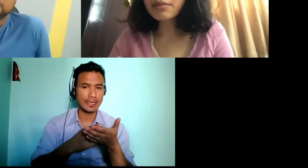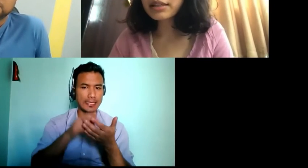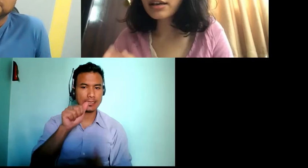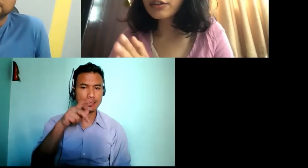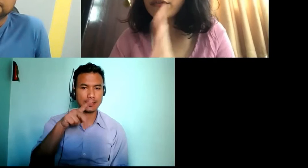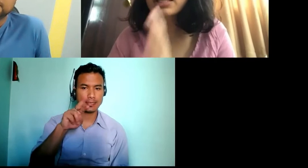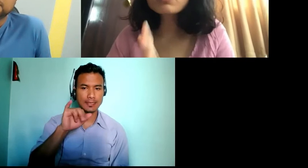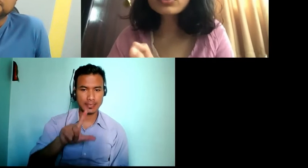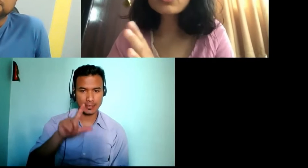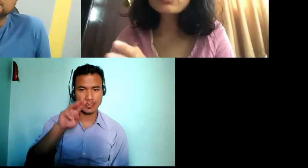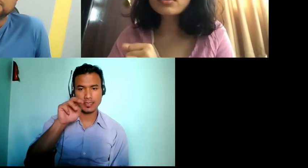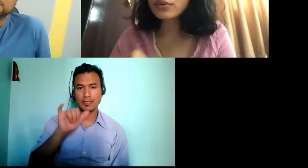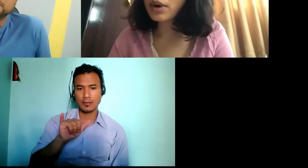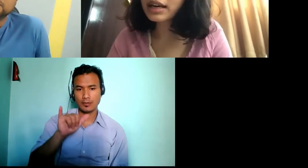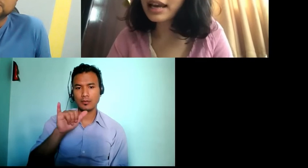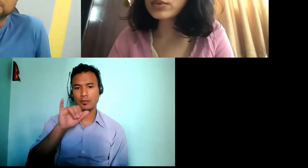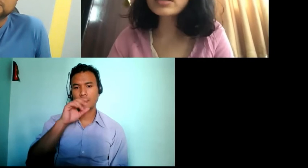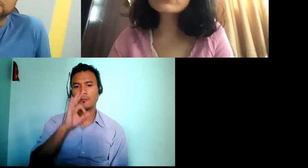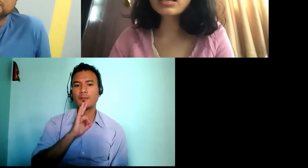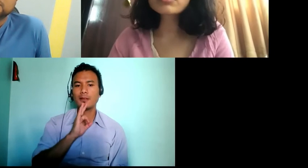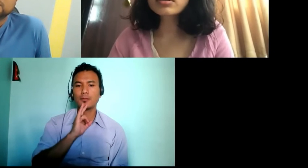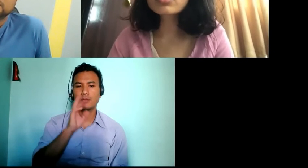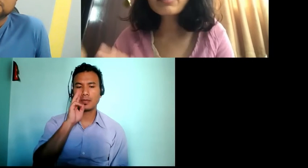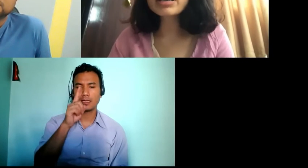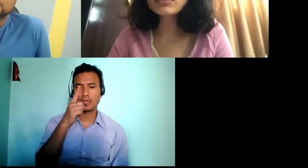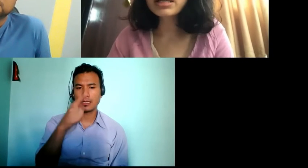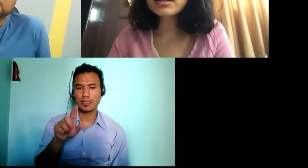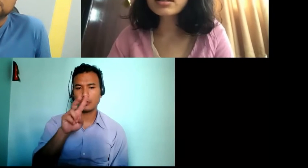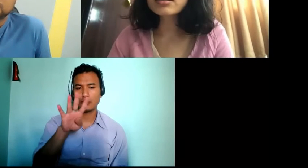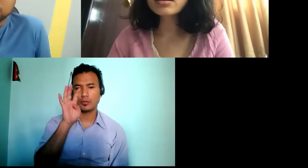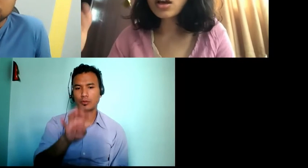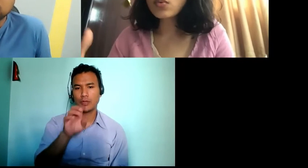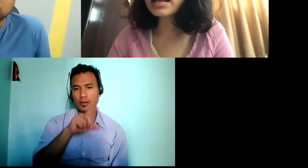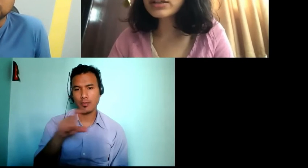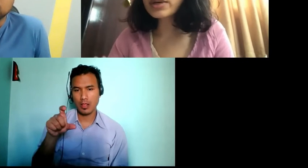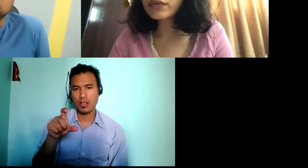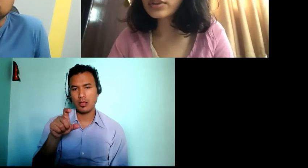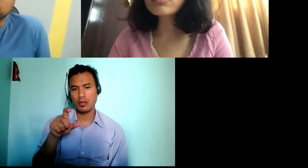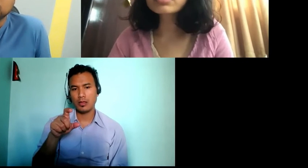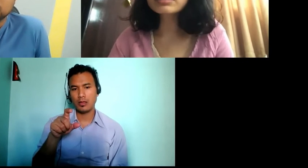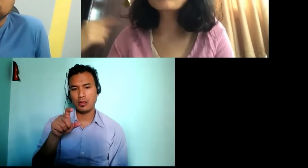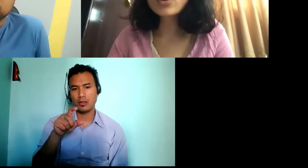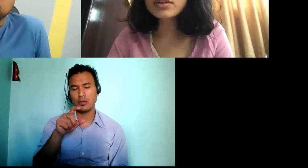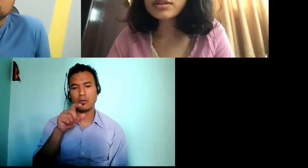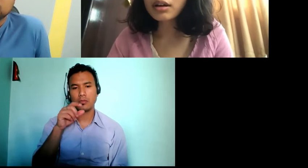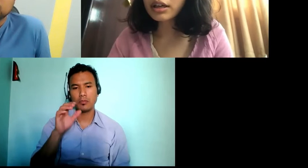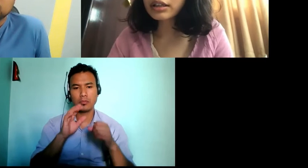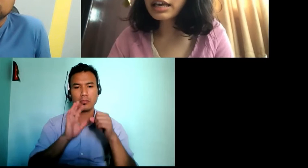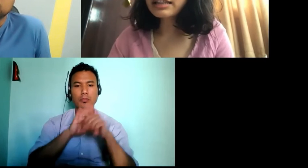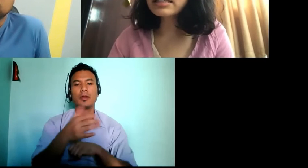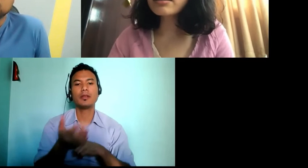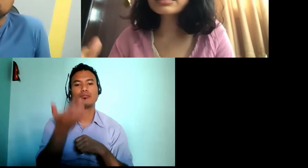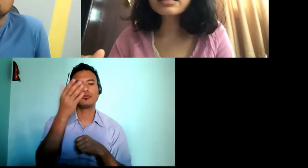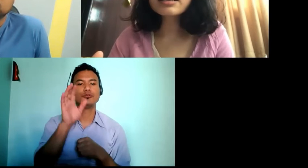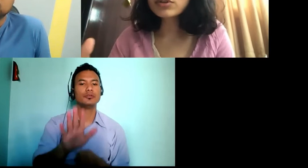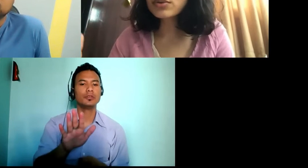मेमा मात्रै होइन फेसबुक युजर्सहरू 1,24,000 यो नेपालको मात्रै स्टेटस 1,24,000 बढेको छ होइन,